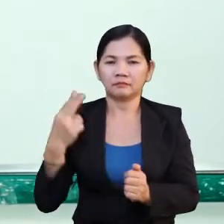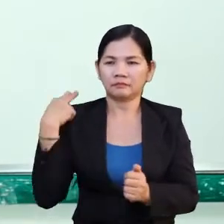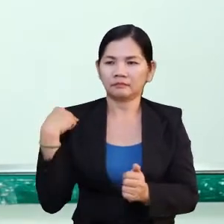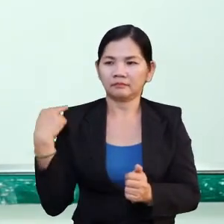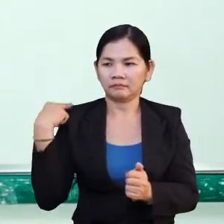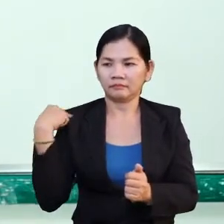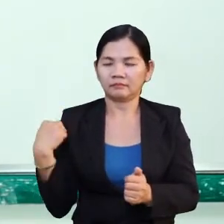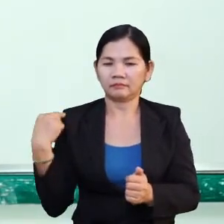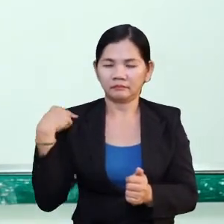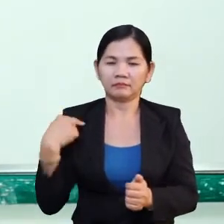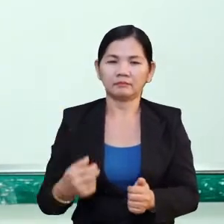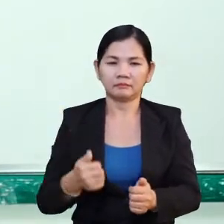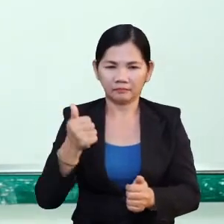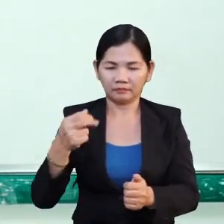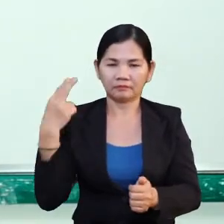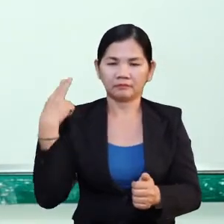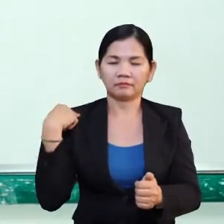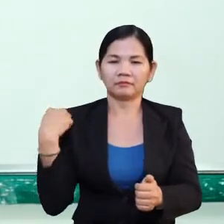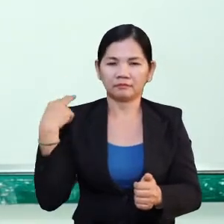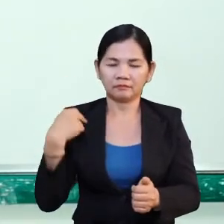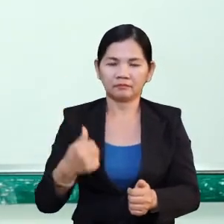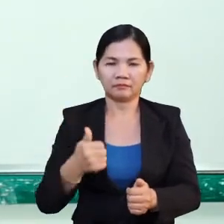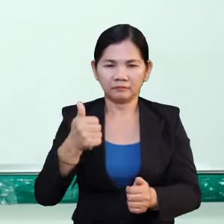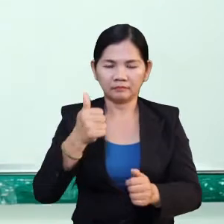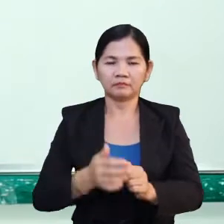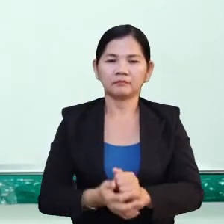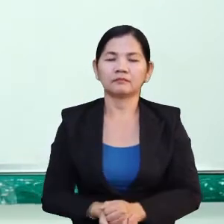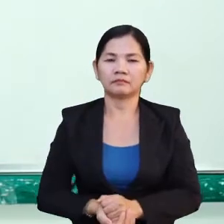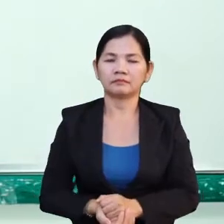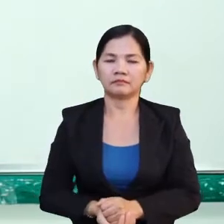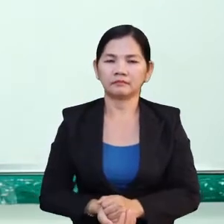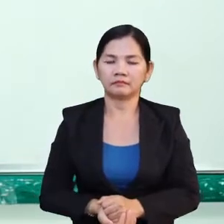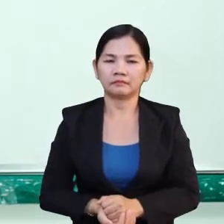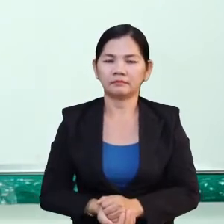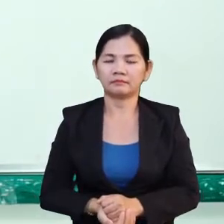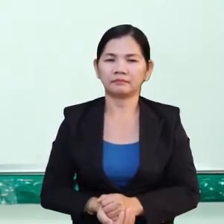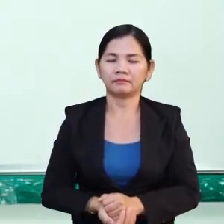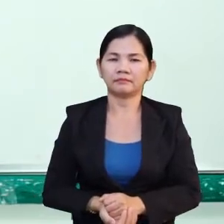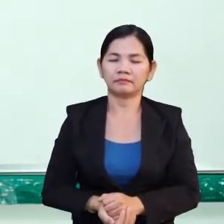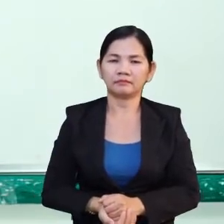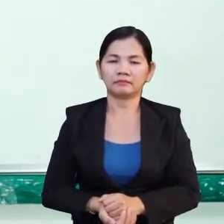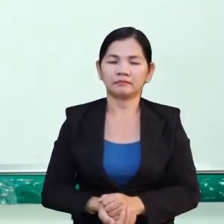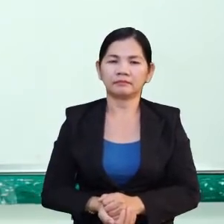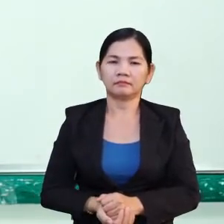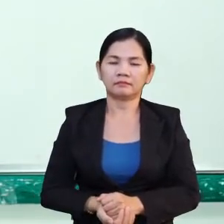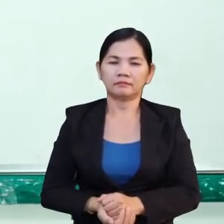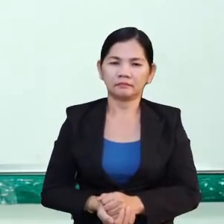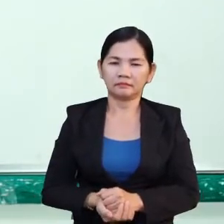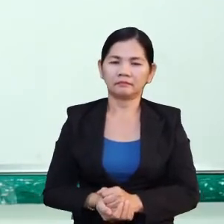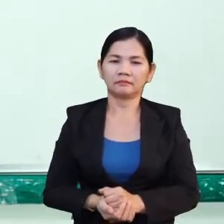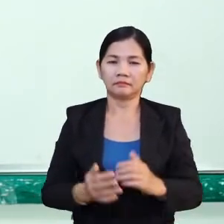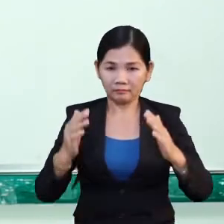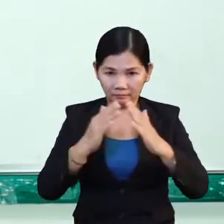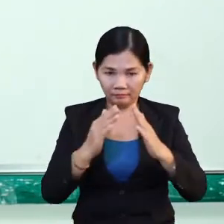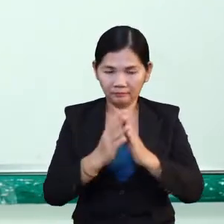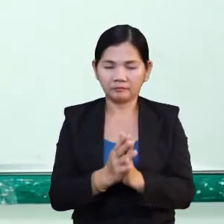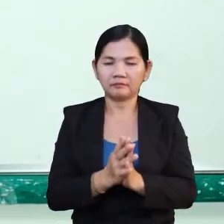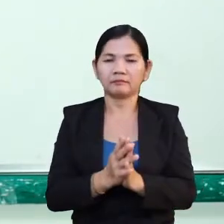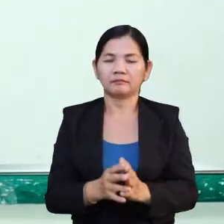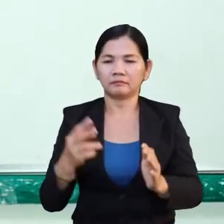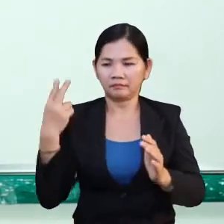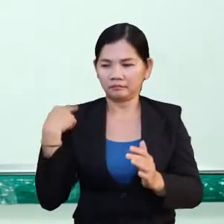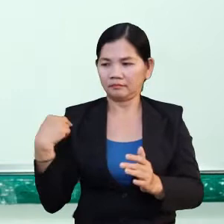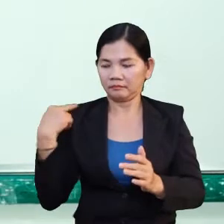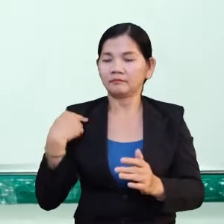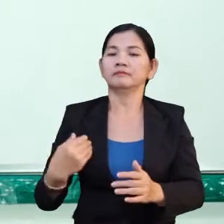ពណ៌លឿងចាល្អណាស់នេះគឺជាពណ៌លឿងចាអញ្ចឹងយើងមើលយើងគិតមើលតើនៅផ្ទះរបស់កូនមានអ្វីខ្លះដែលជាព